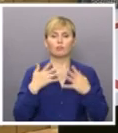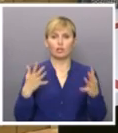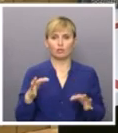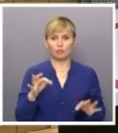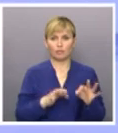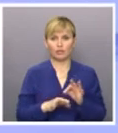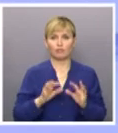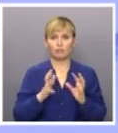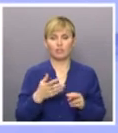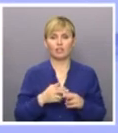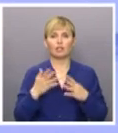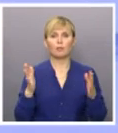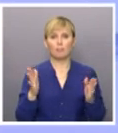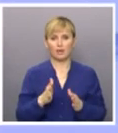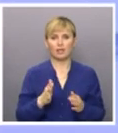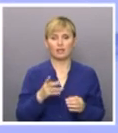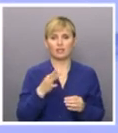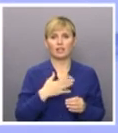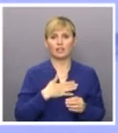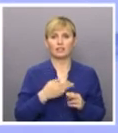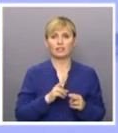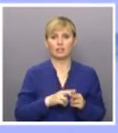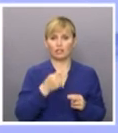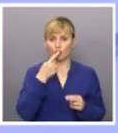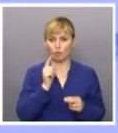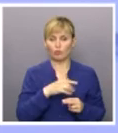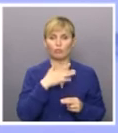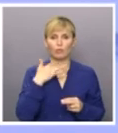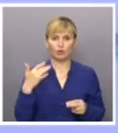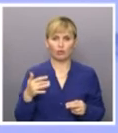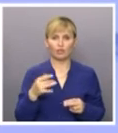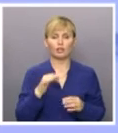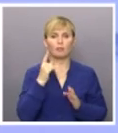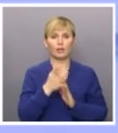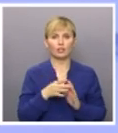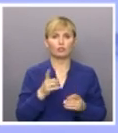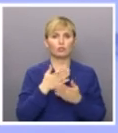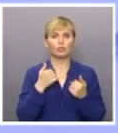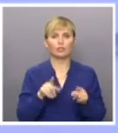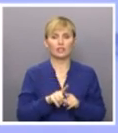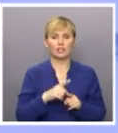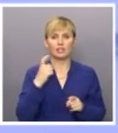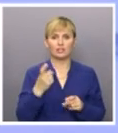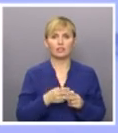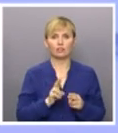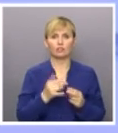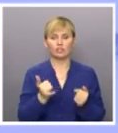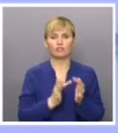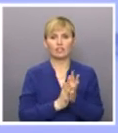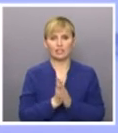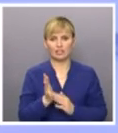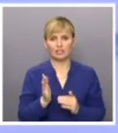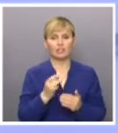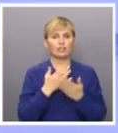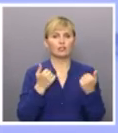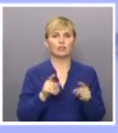это маленькая цифра для всего мира. Но для нас эта цифра огромная. И понятно, что нету таких хозяйств, которые бы сейчас выращивали. И то есть нету